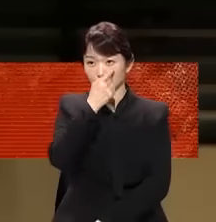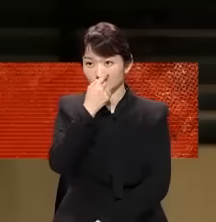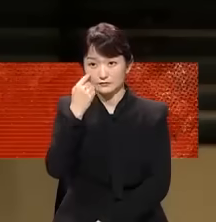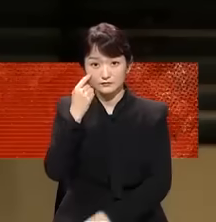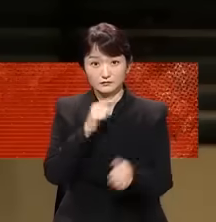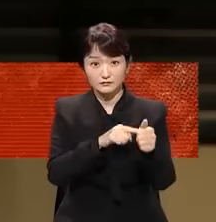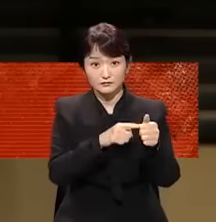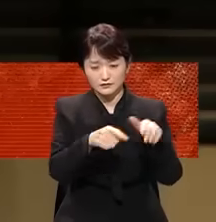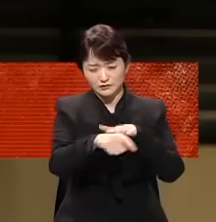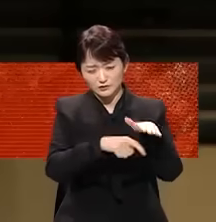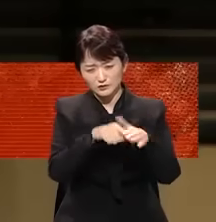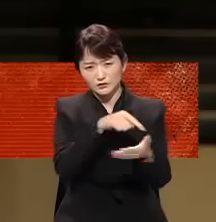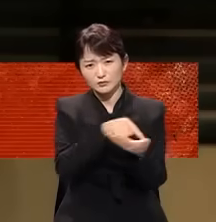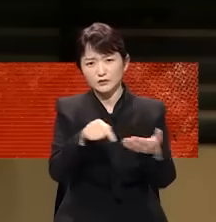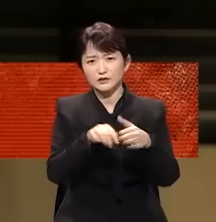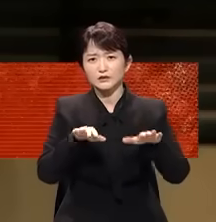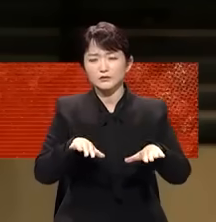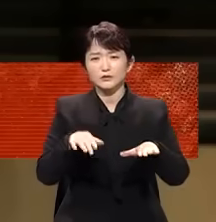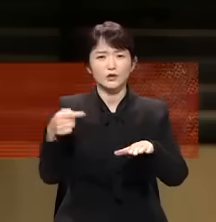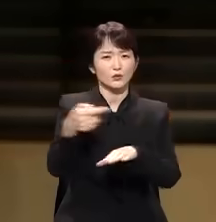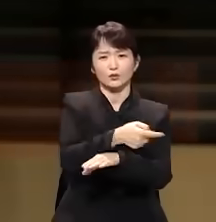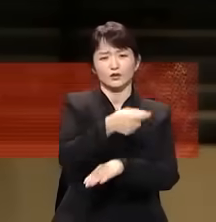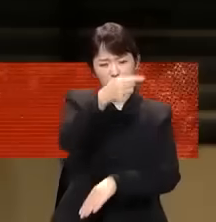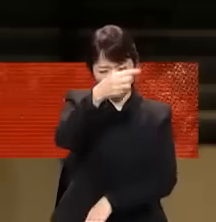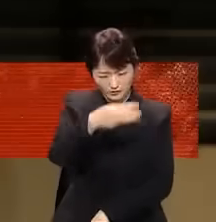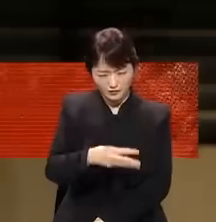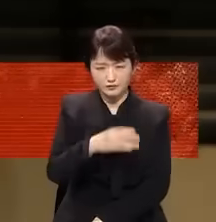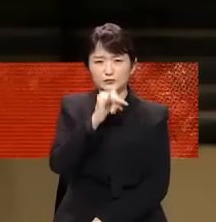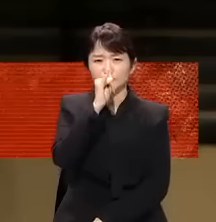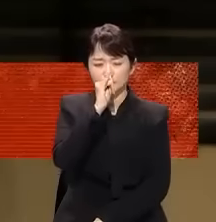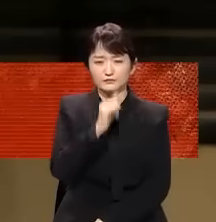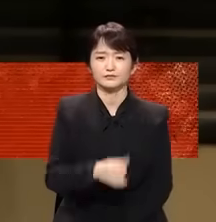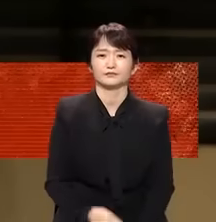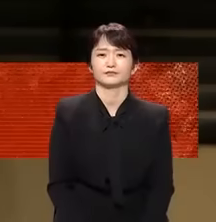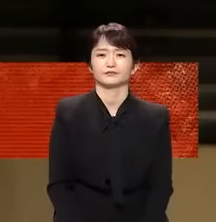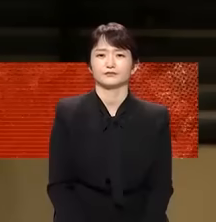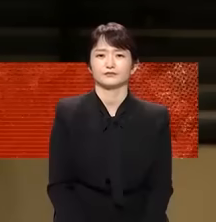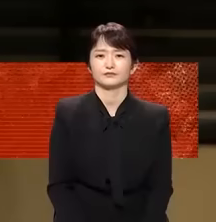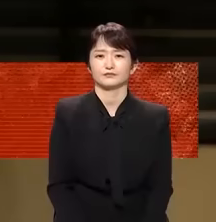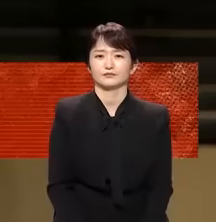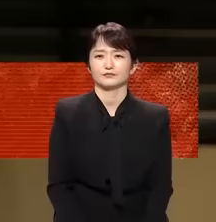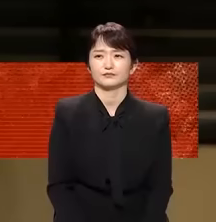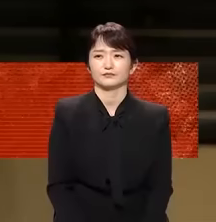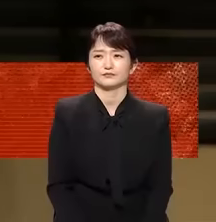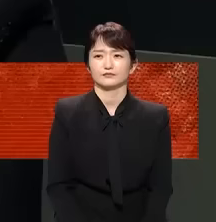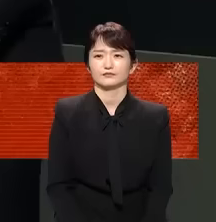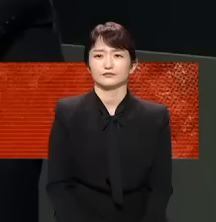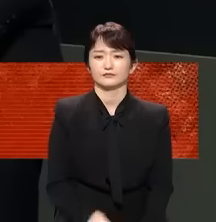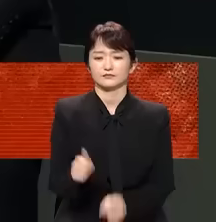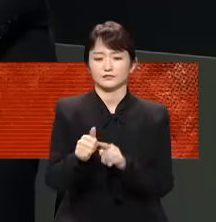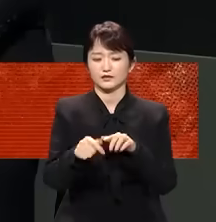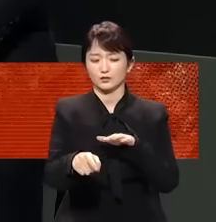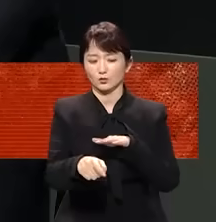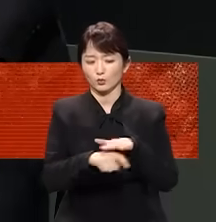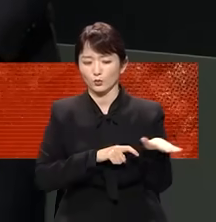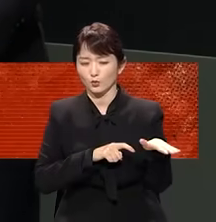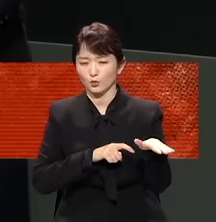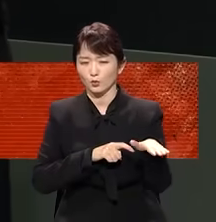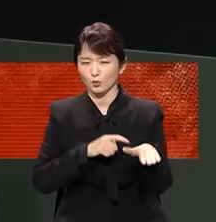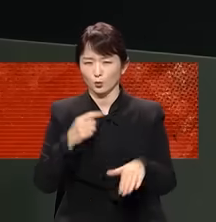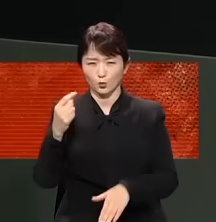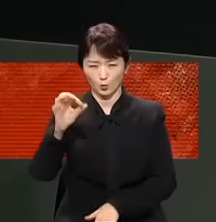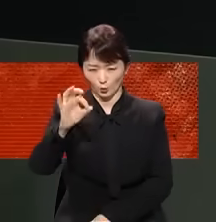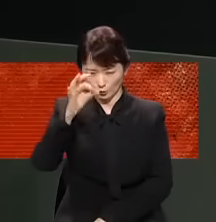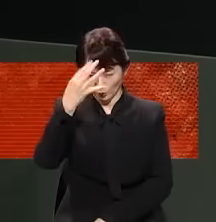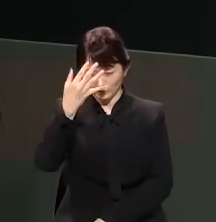절도 피해 신고가 이번 말고 여러 차례 다수 들어와 있었다고 합니다 어쩐지이 손을 착 하는게 이게 한두 번 해본 솜 시간